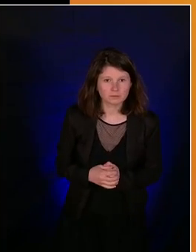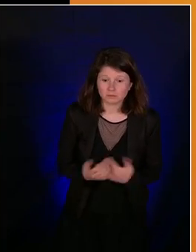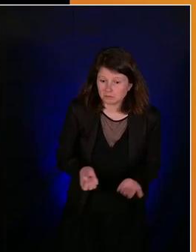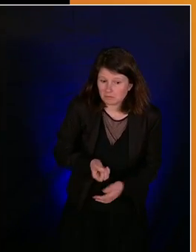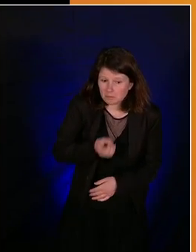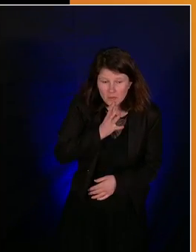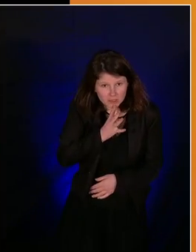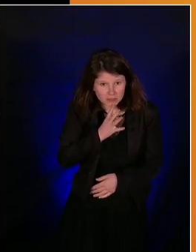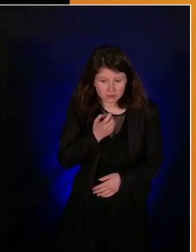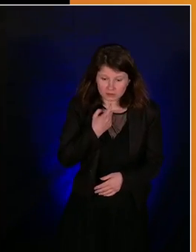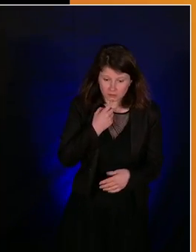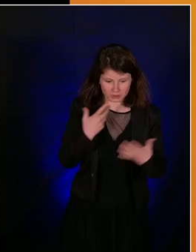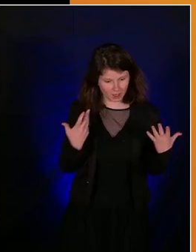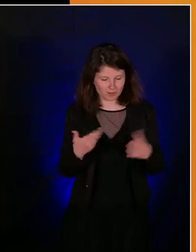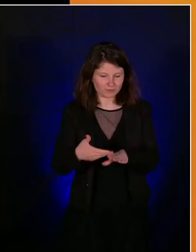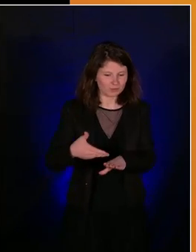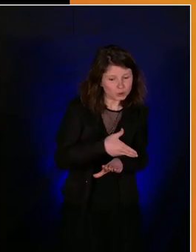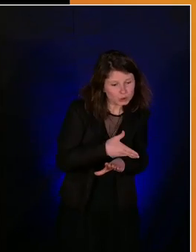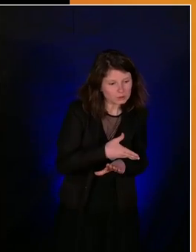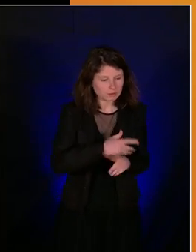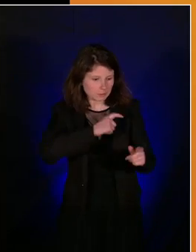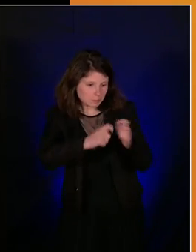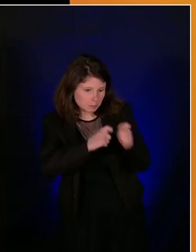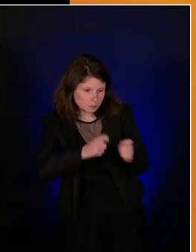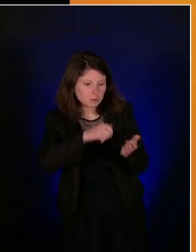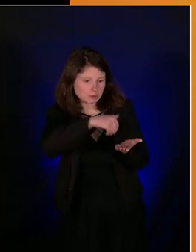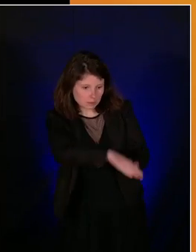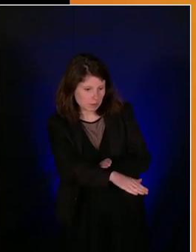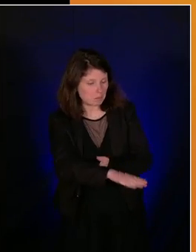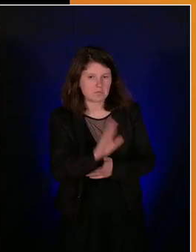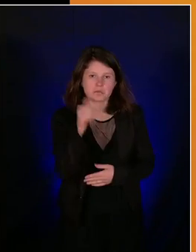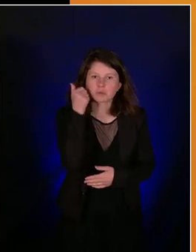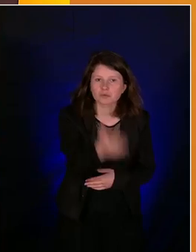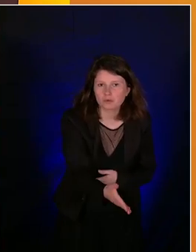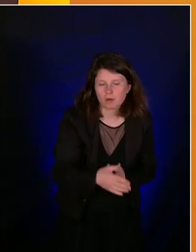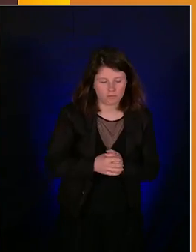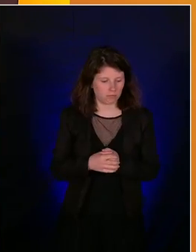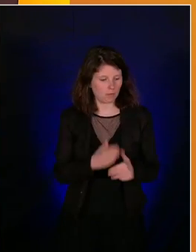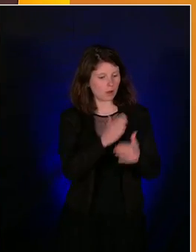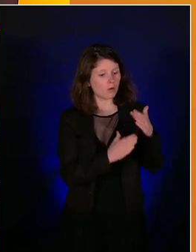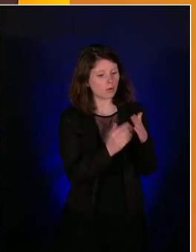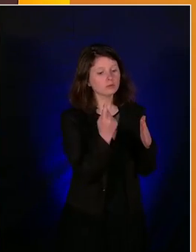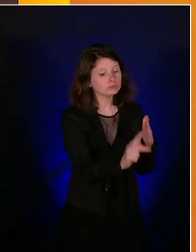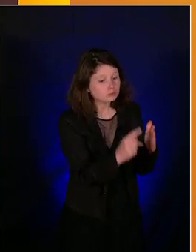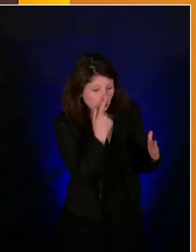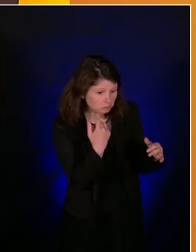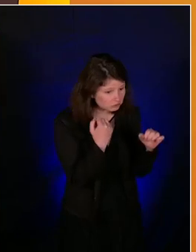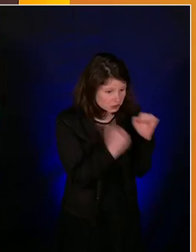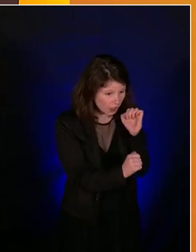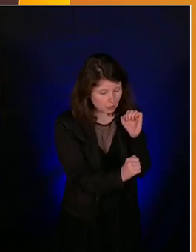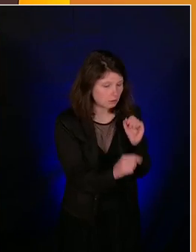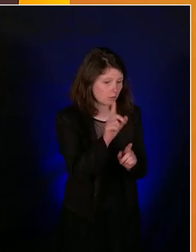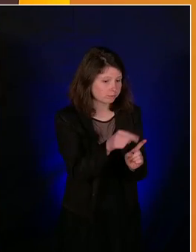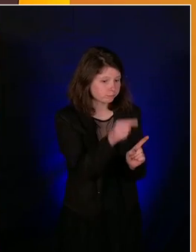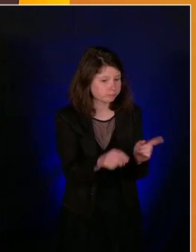d'un entretien préalable à licenciement il suffit de supprimer le compte de celui qui gêne de l'application c'était vous